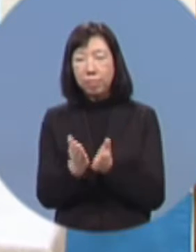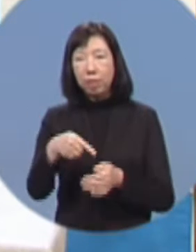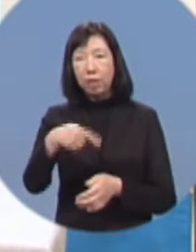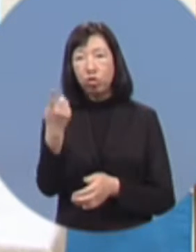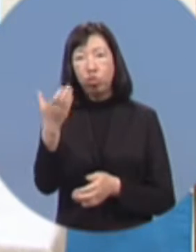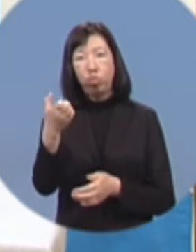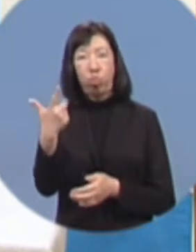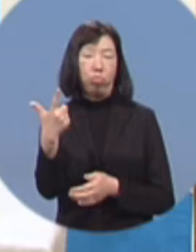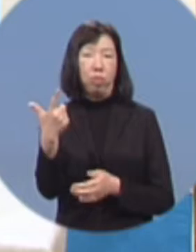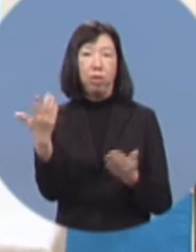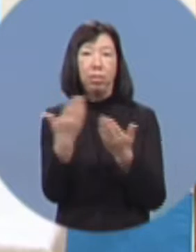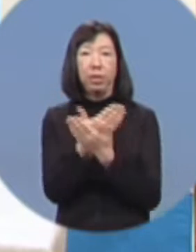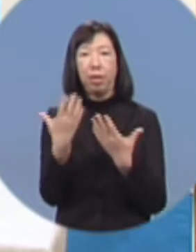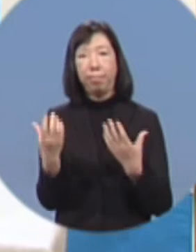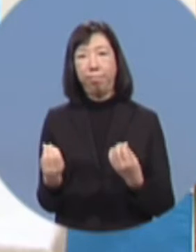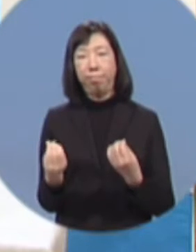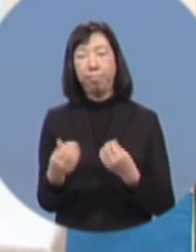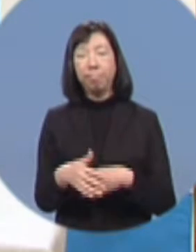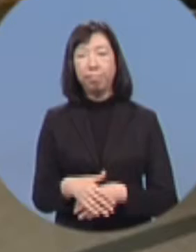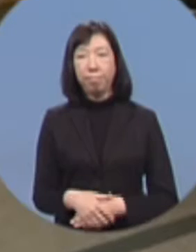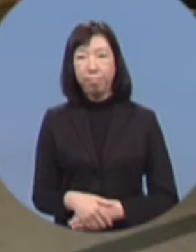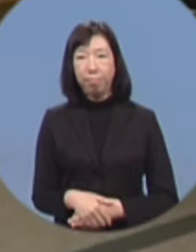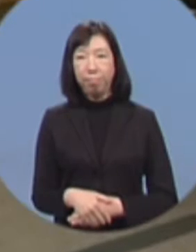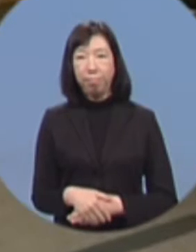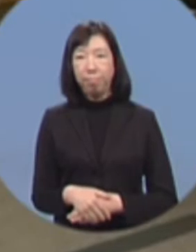は196件となりました。